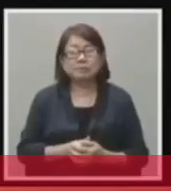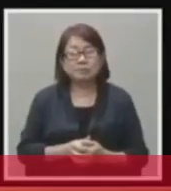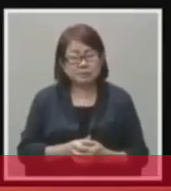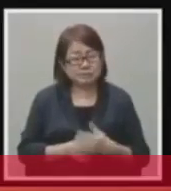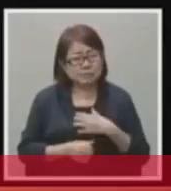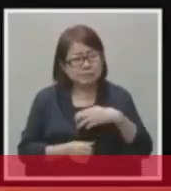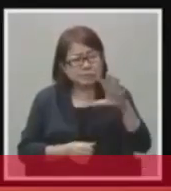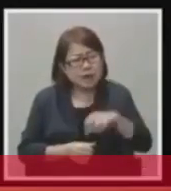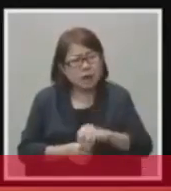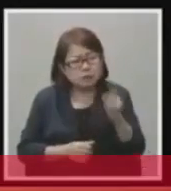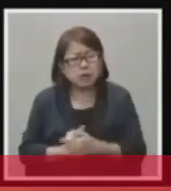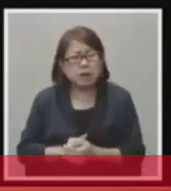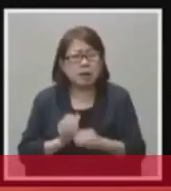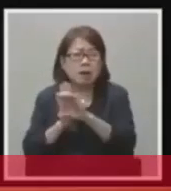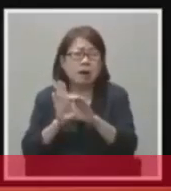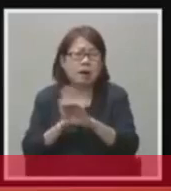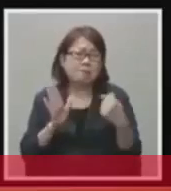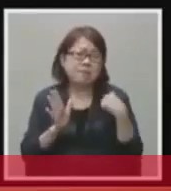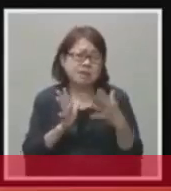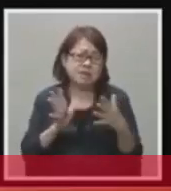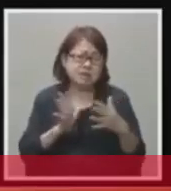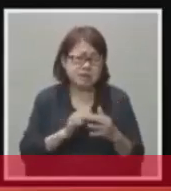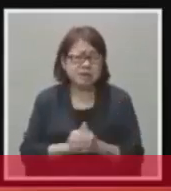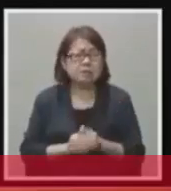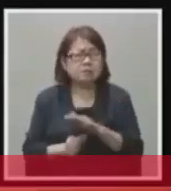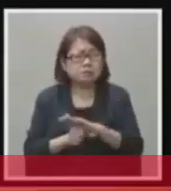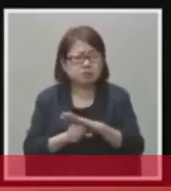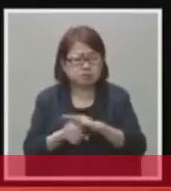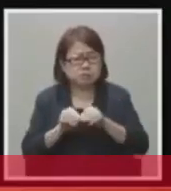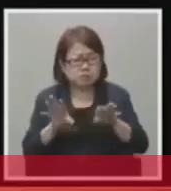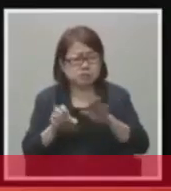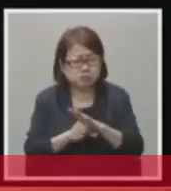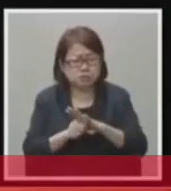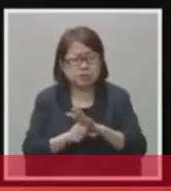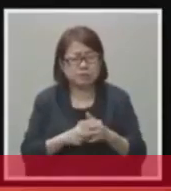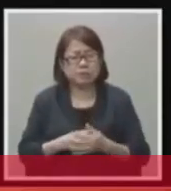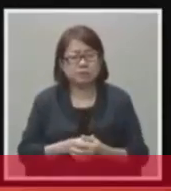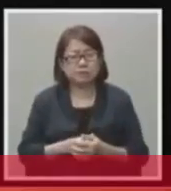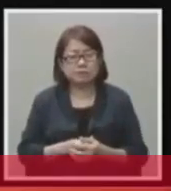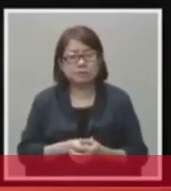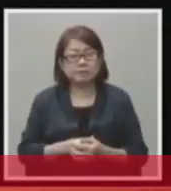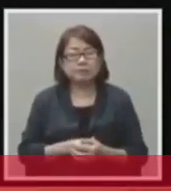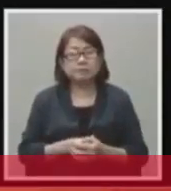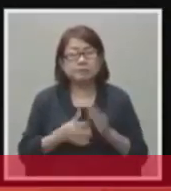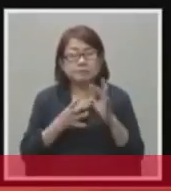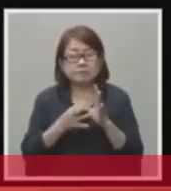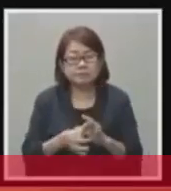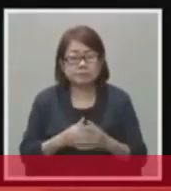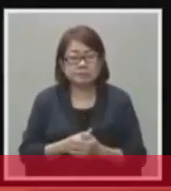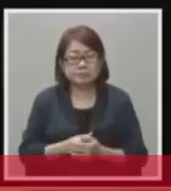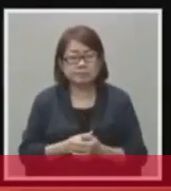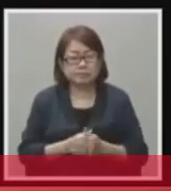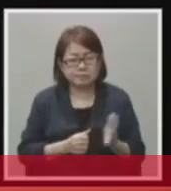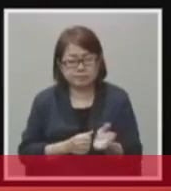าก็ได้ภาพมาพอสมควรแต่เอาดูแค่พอสมควรทีนี้ผมจะบอกเรื่องบอลจะมีภาพอีกต่อ